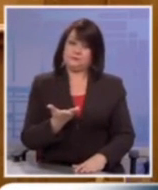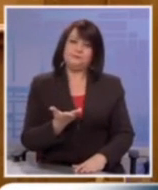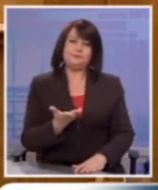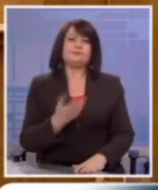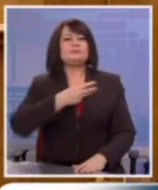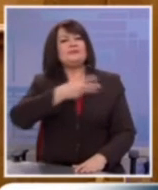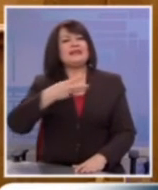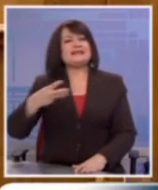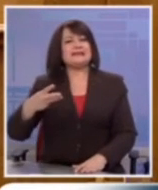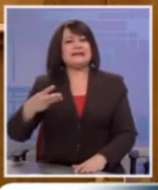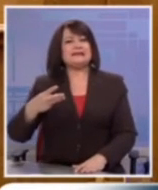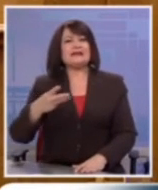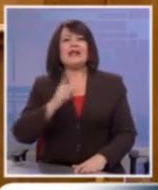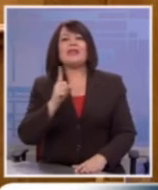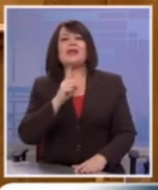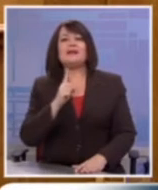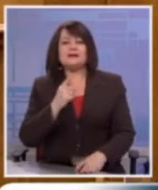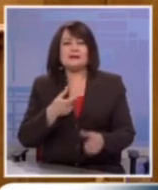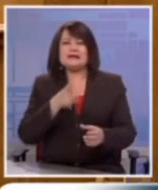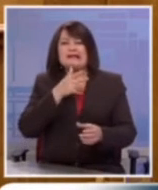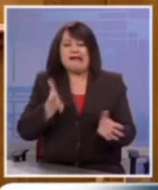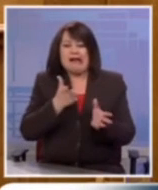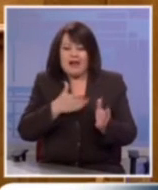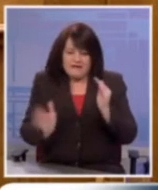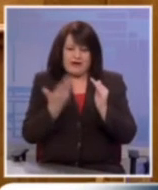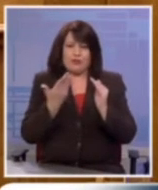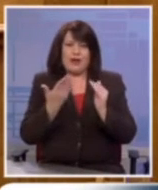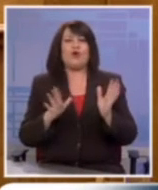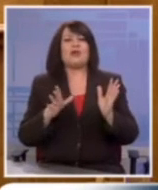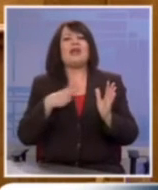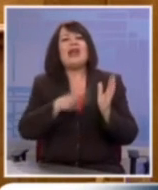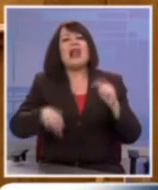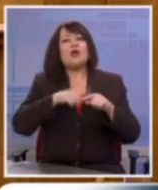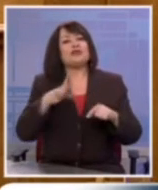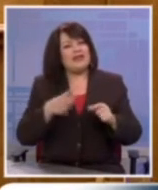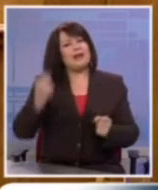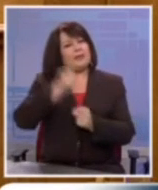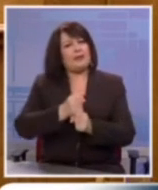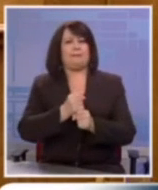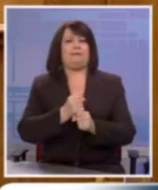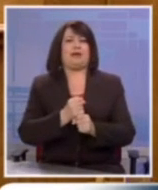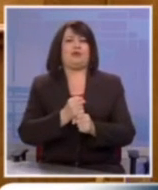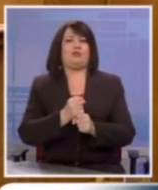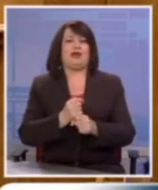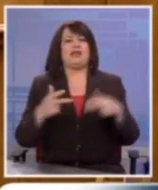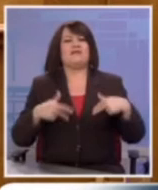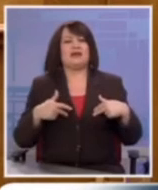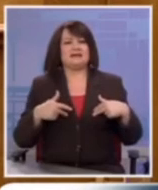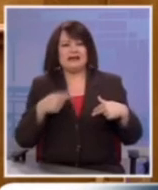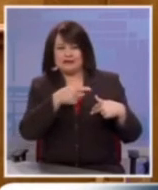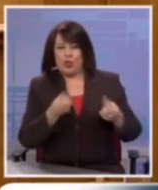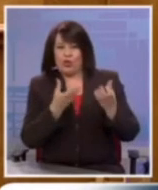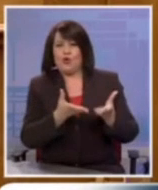ο ΣΥΡΙΖΑ δεν ήρθε για να φύγει. Ήρθε για να μείνει με τη θέληση του ελληνικού λαού. Δεν θα σκάλουμε το χατήρι